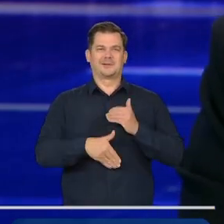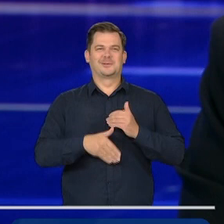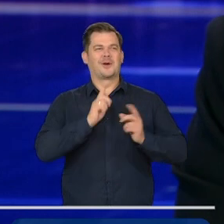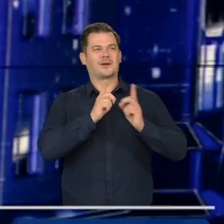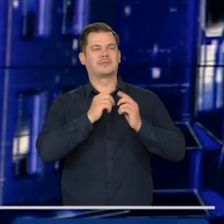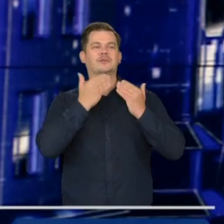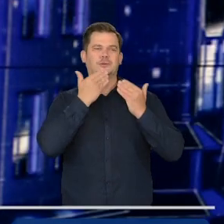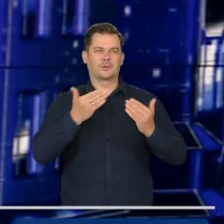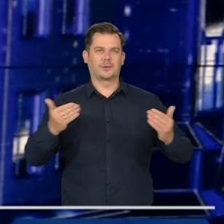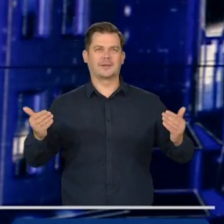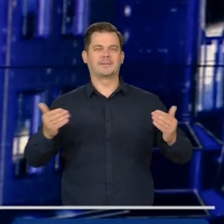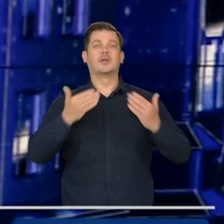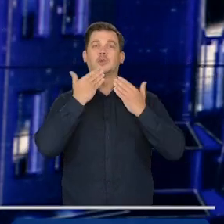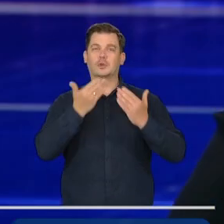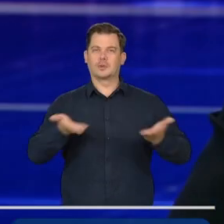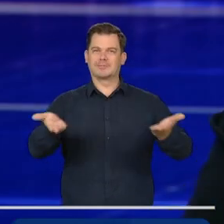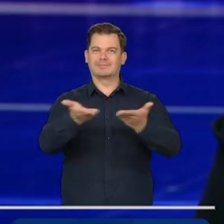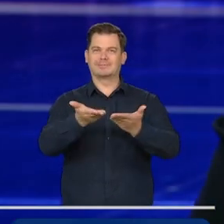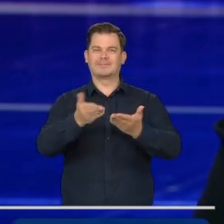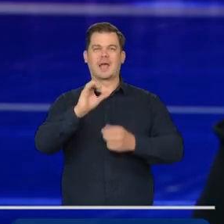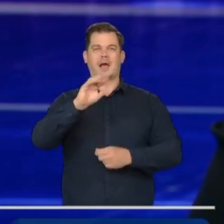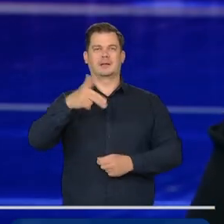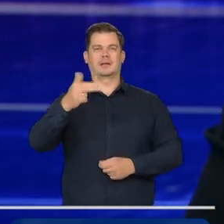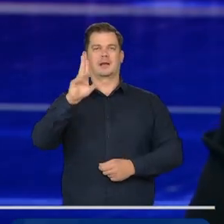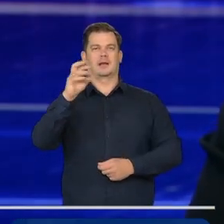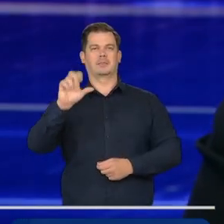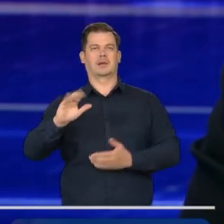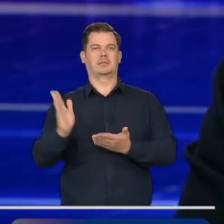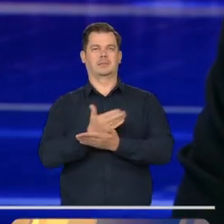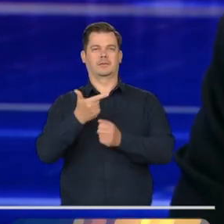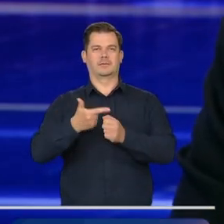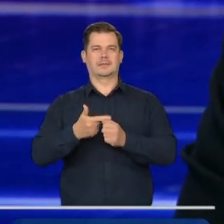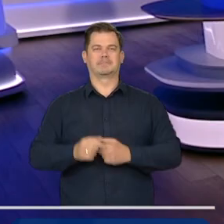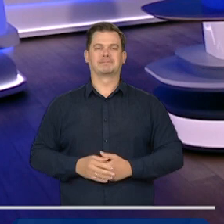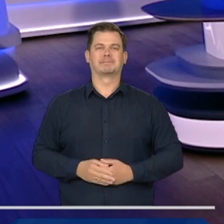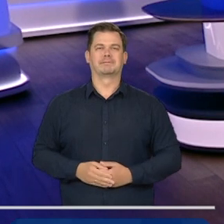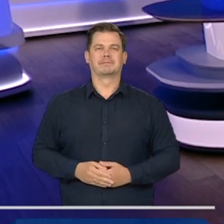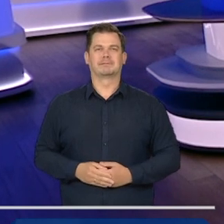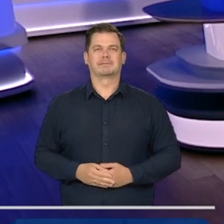rozmowy. Bardzo dziękuję. Dziękujemy również Państwu. Adrian Klarenbach i minęła 20 przed Państwem.